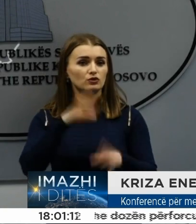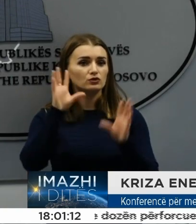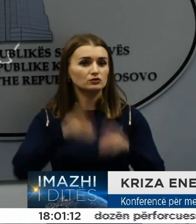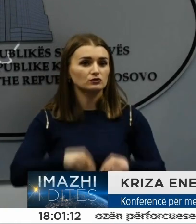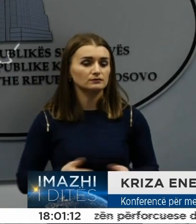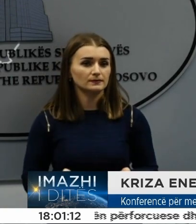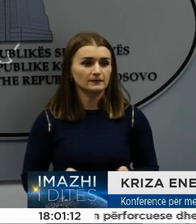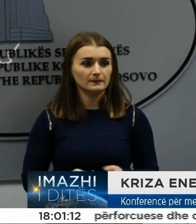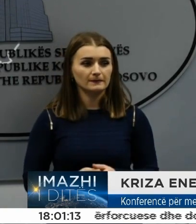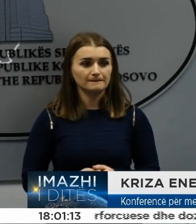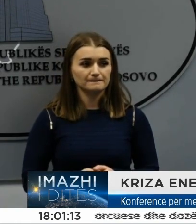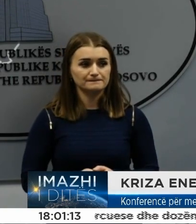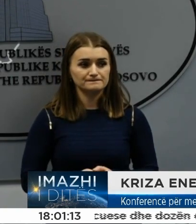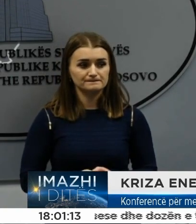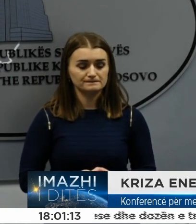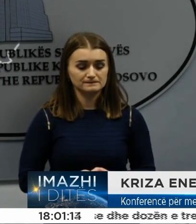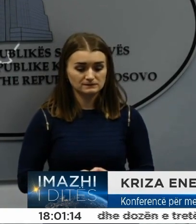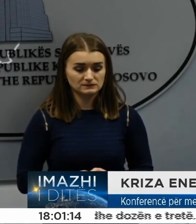Faleminderit.